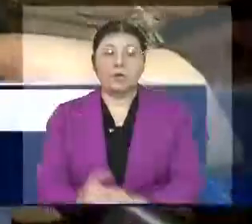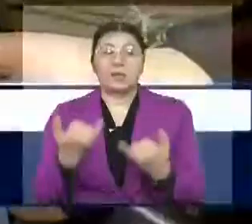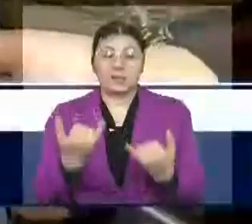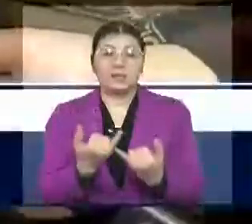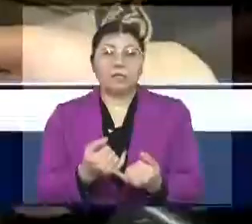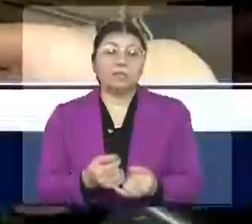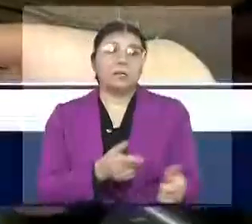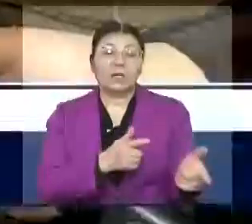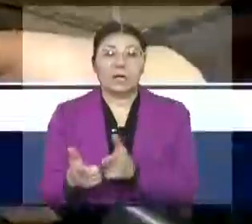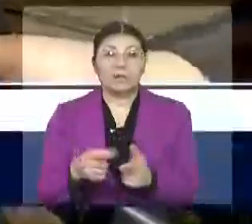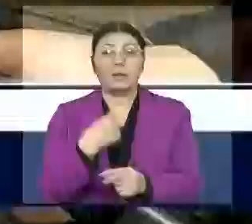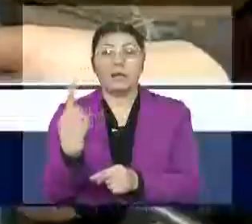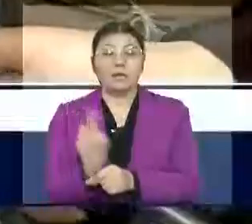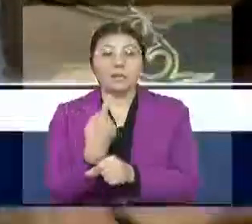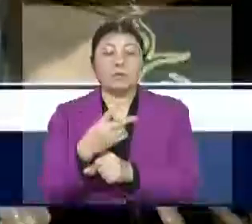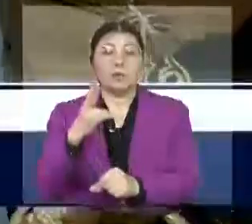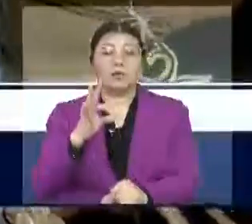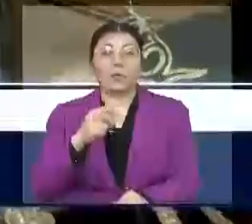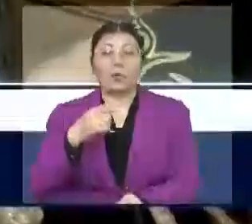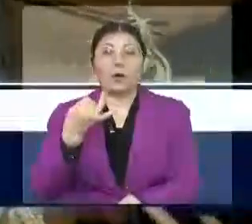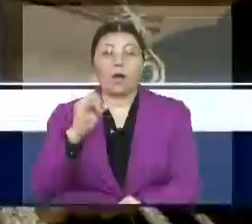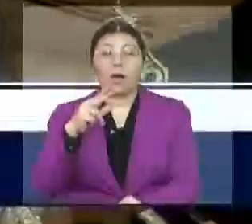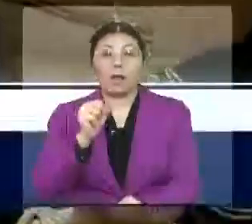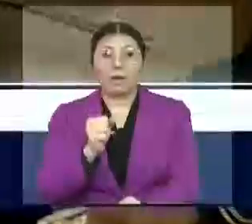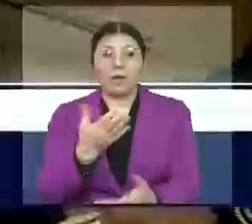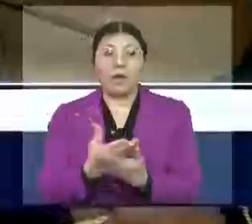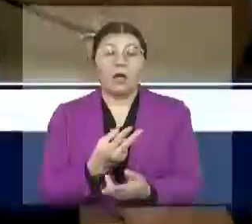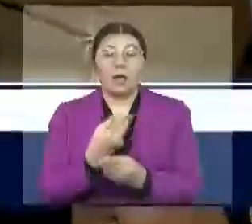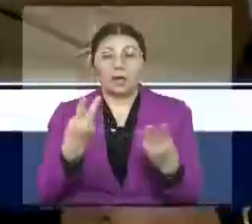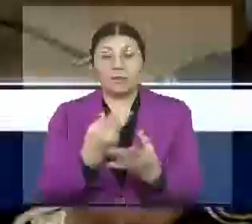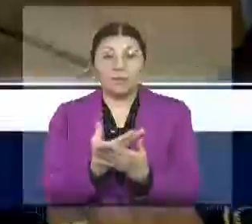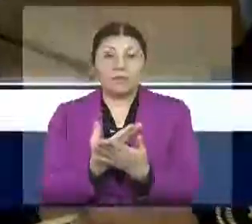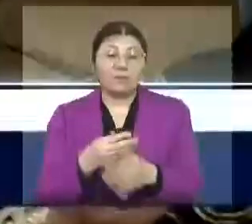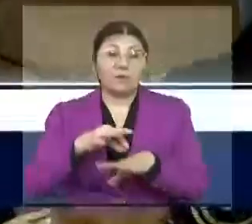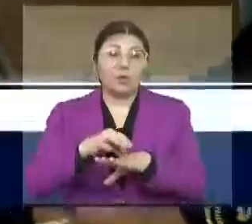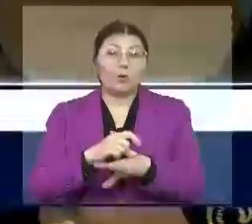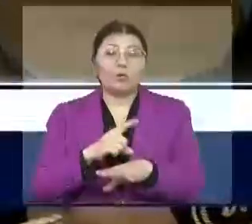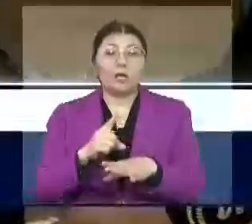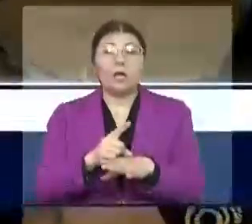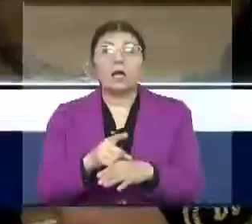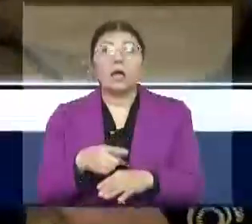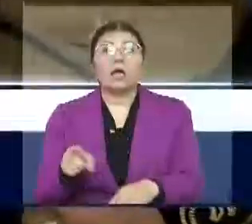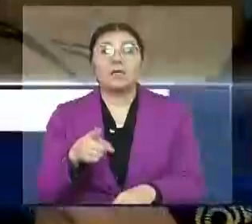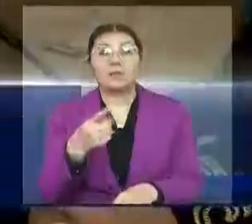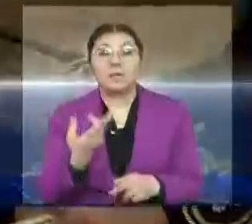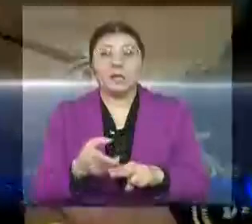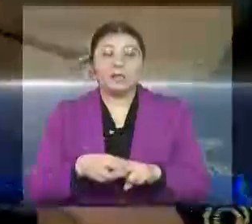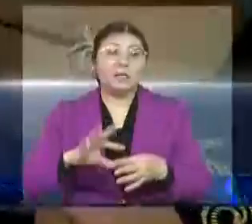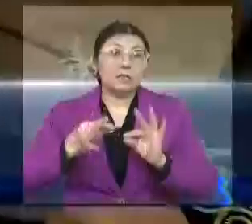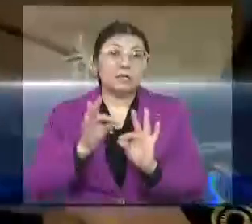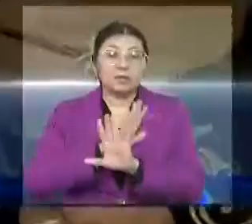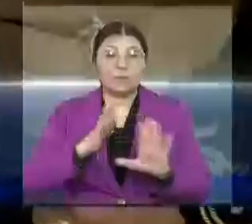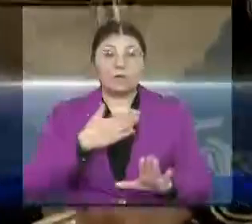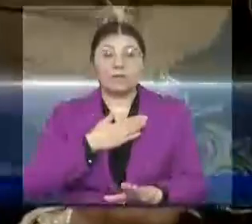Сейчас я изготавливаю один из видов нагайки. Внешне она смахивает на змеиную кожу и очень прочная. В принципе, это не так сложно. В